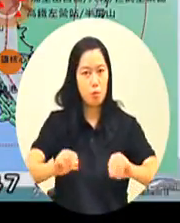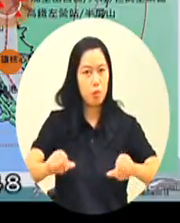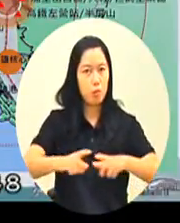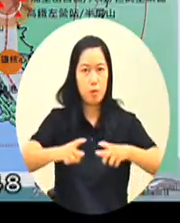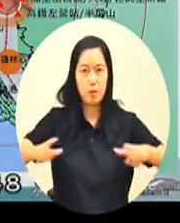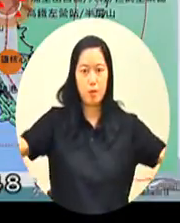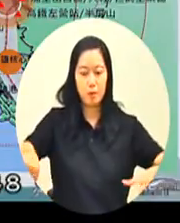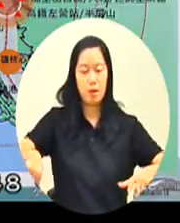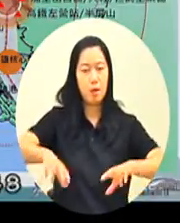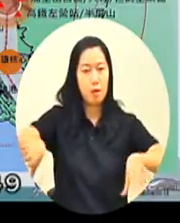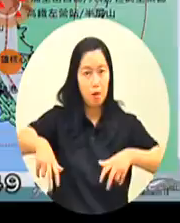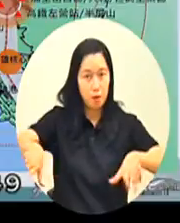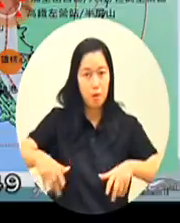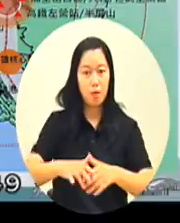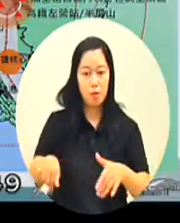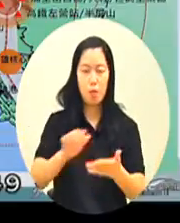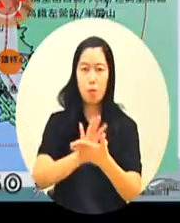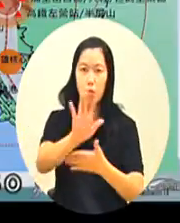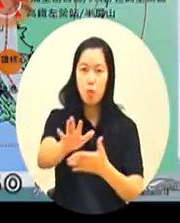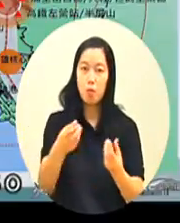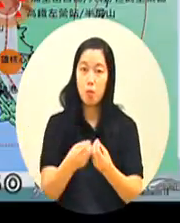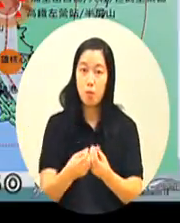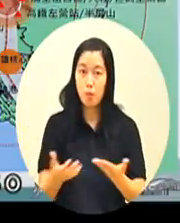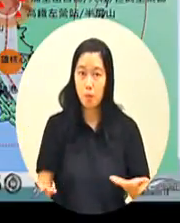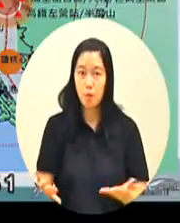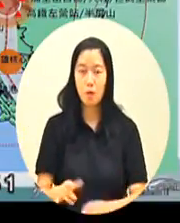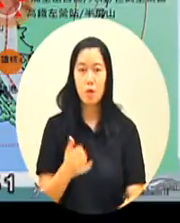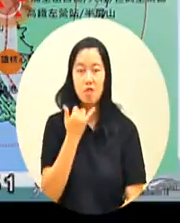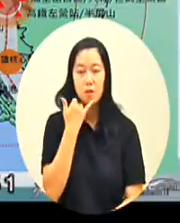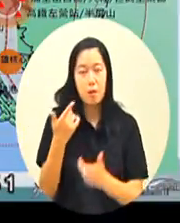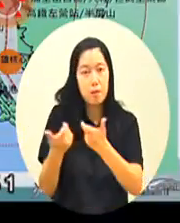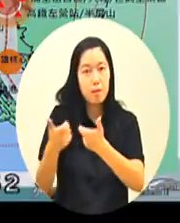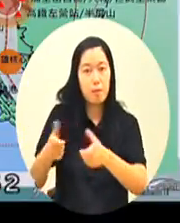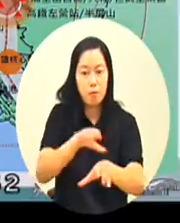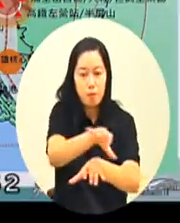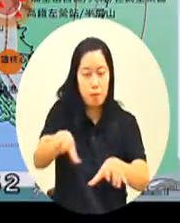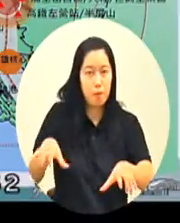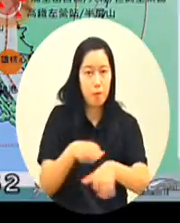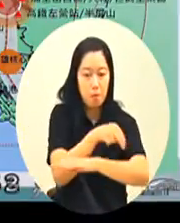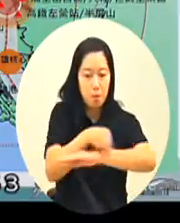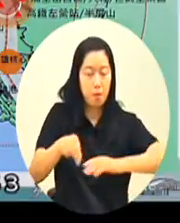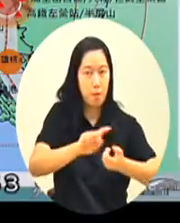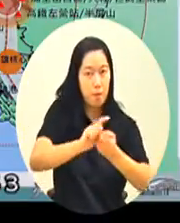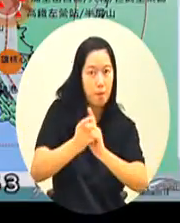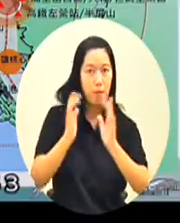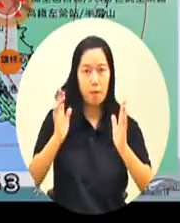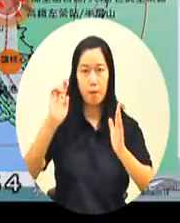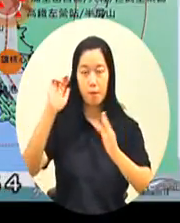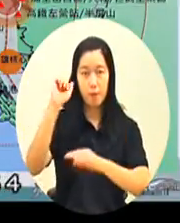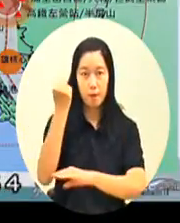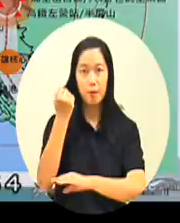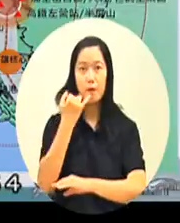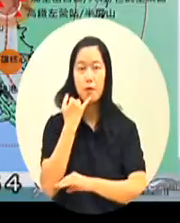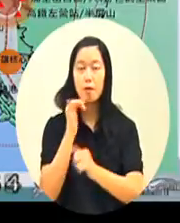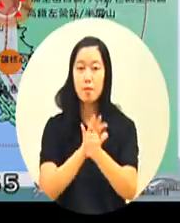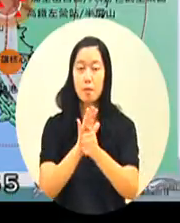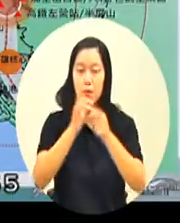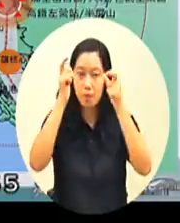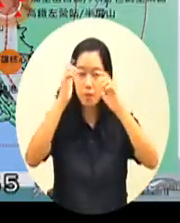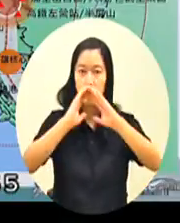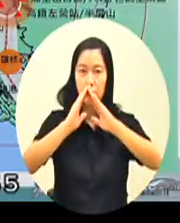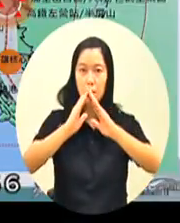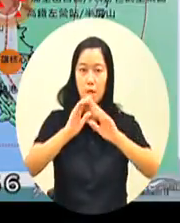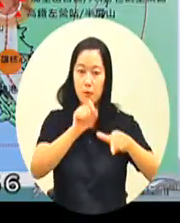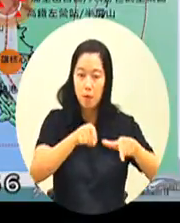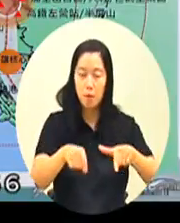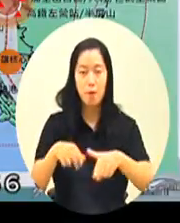的一个土地未来能够怎么开发应用，能够符合我们环境转型正义 那也能够带动高雄未来的产业发展，